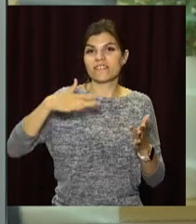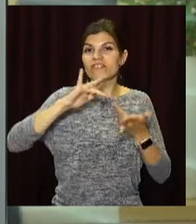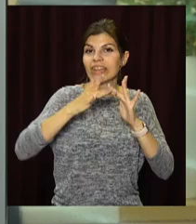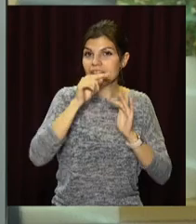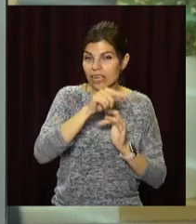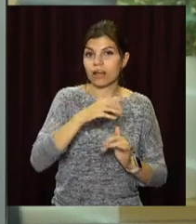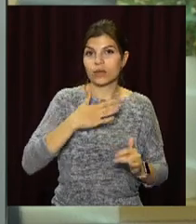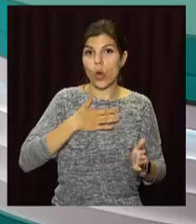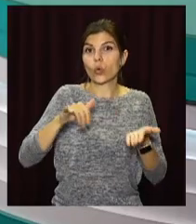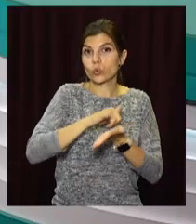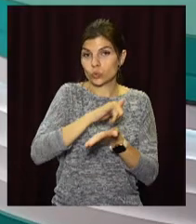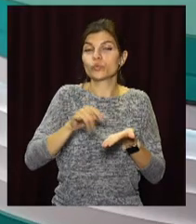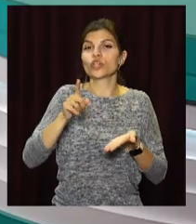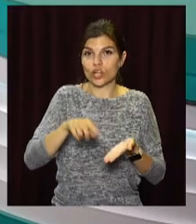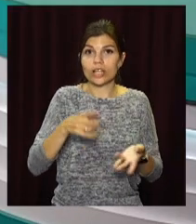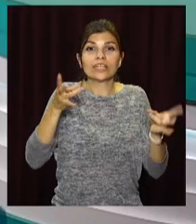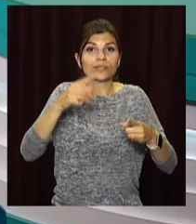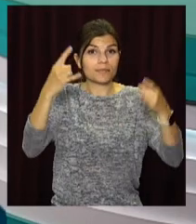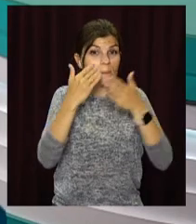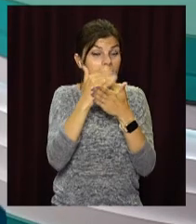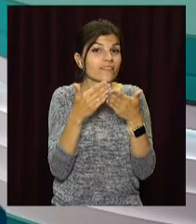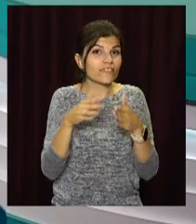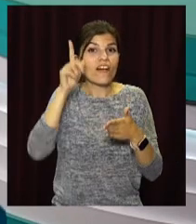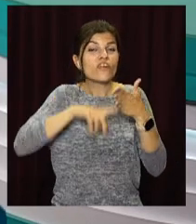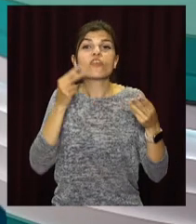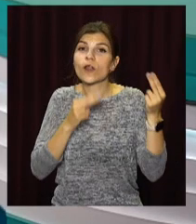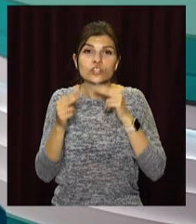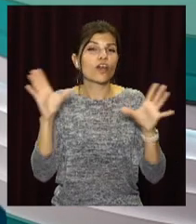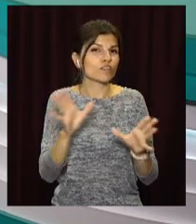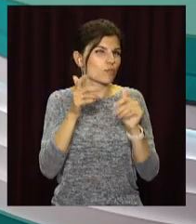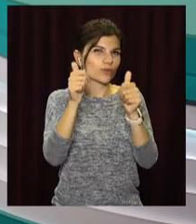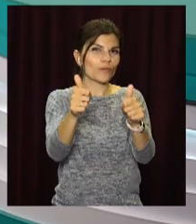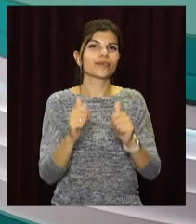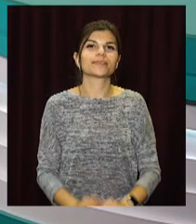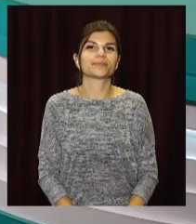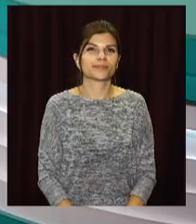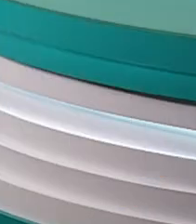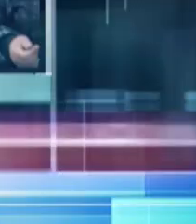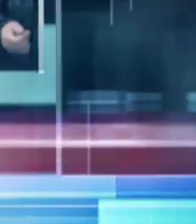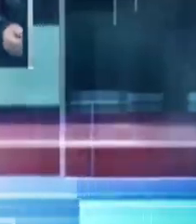на нашому YouTube-каналі. Залишайтесь з відкритим, вірте в краще і все буде добре.